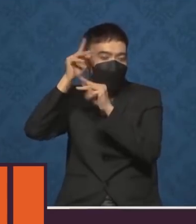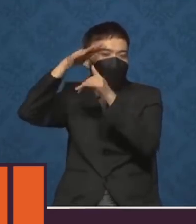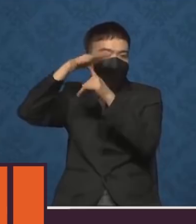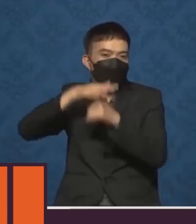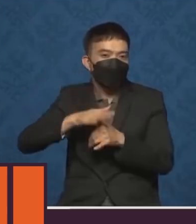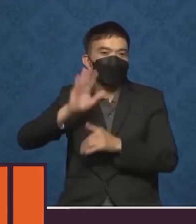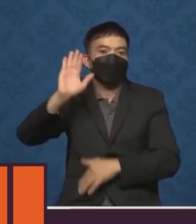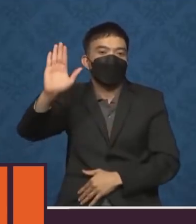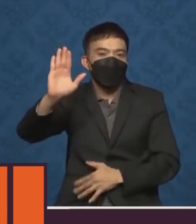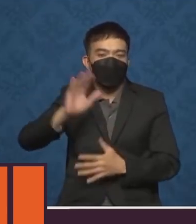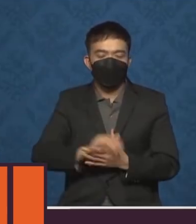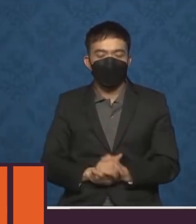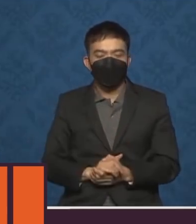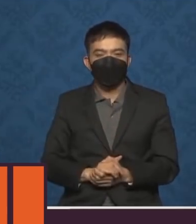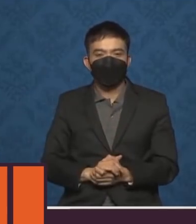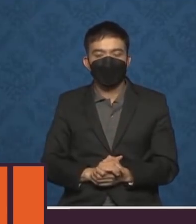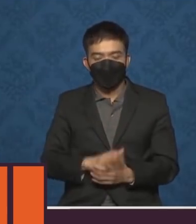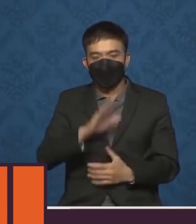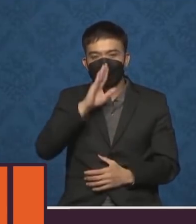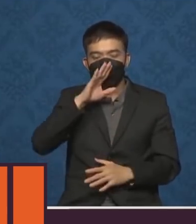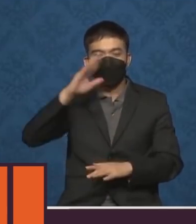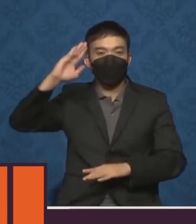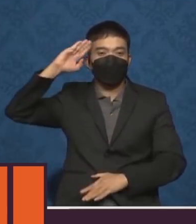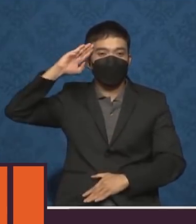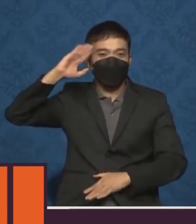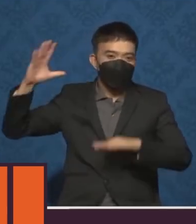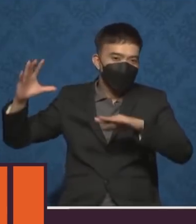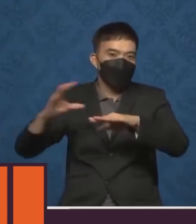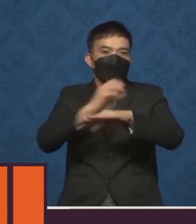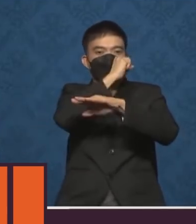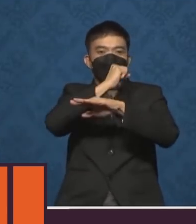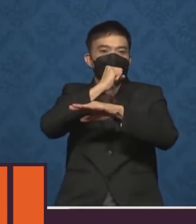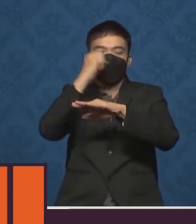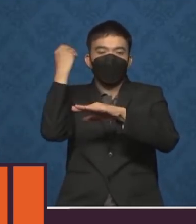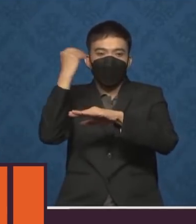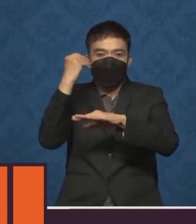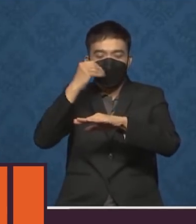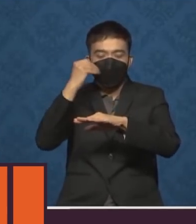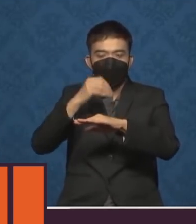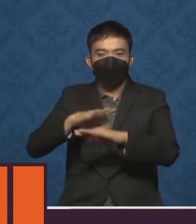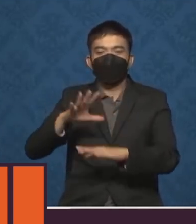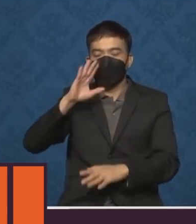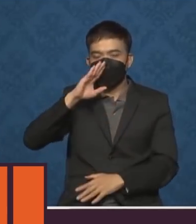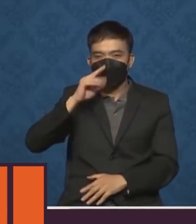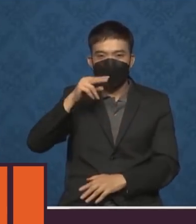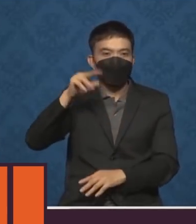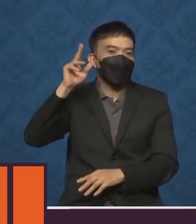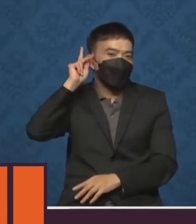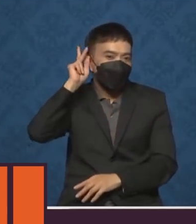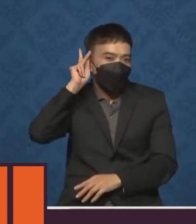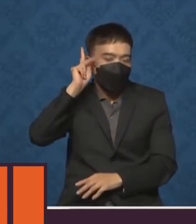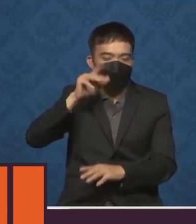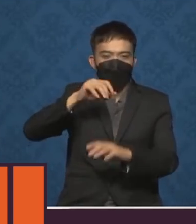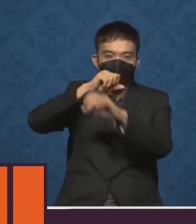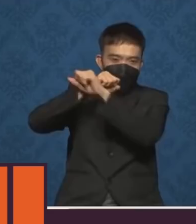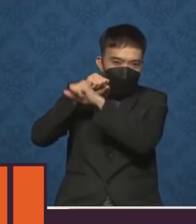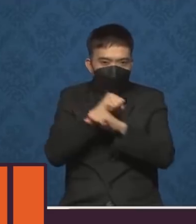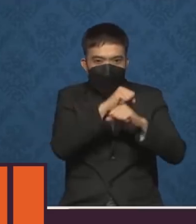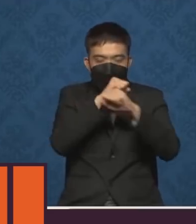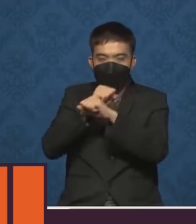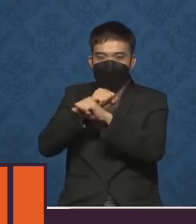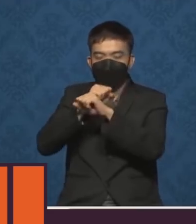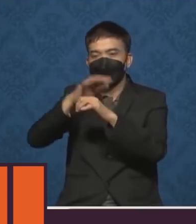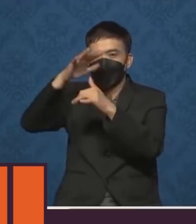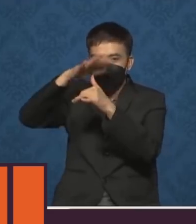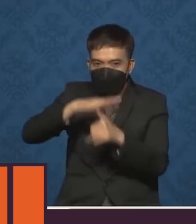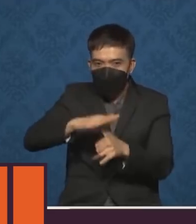ครับเมื่อมีการปฏิวัติรัฐประหารทุกครั้งก็จะมีการเข้าควบคุมข้อมูลข่าวสารเพื่อจะจัดการไม่ให้เกิดความเห็นต่างไม่ให้